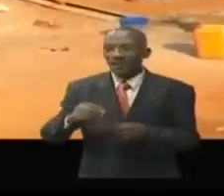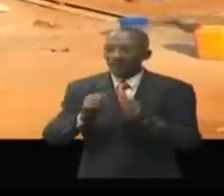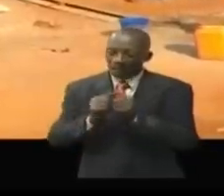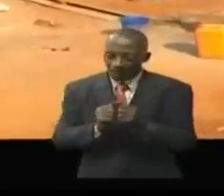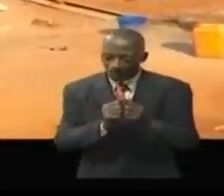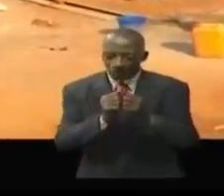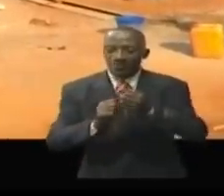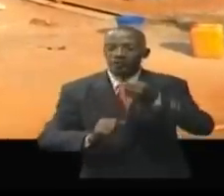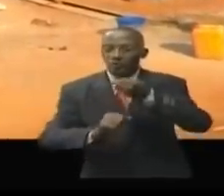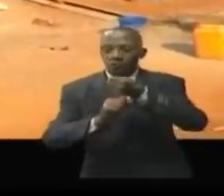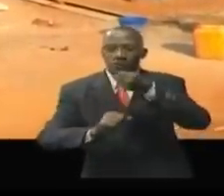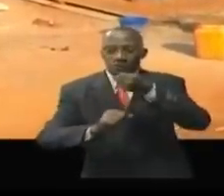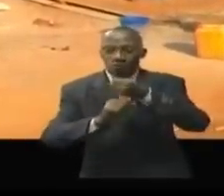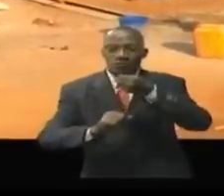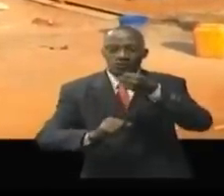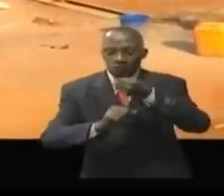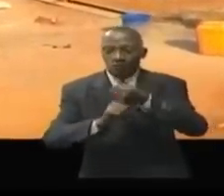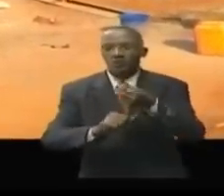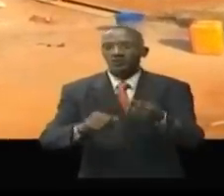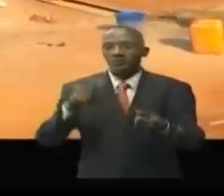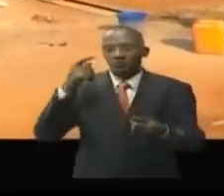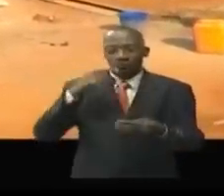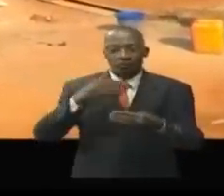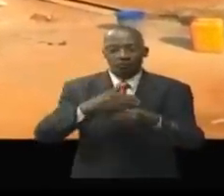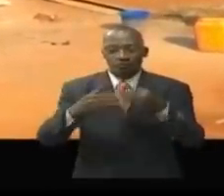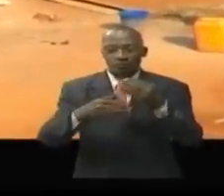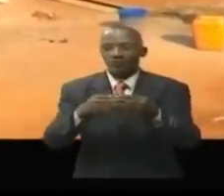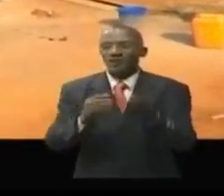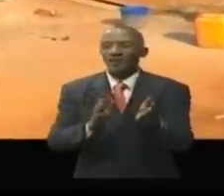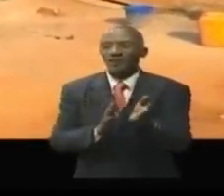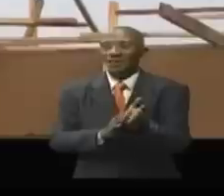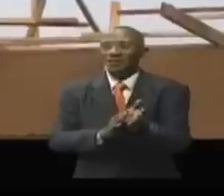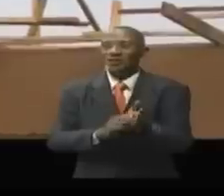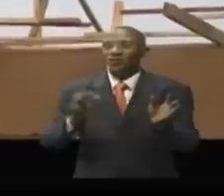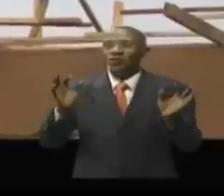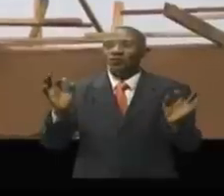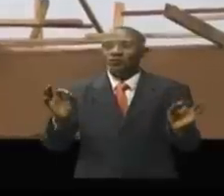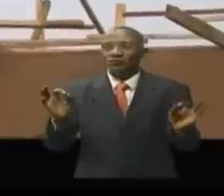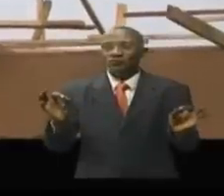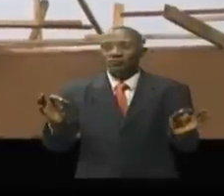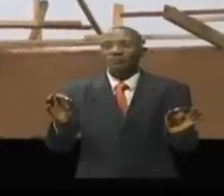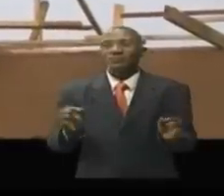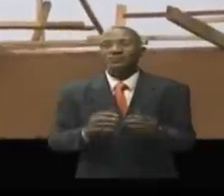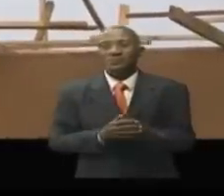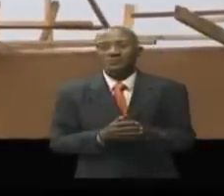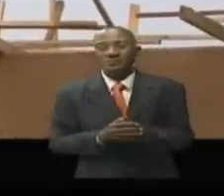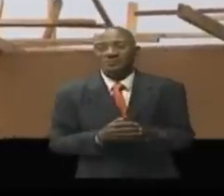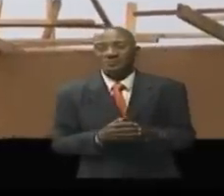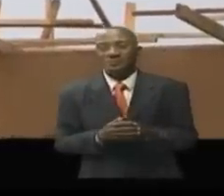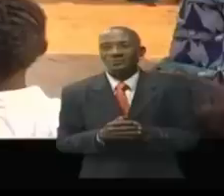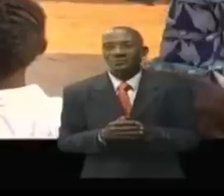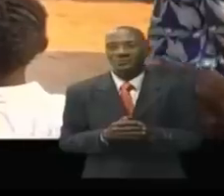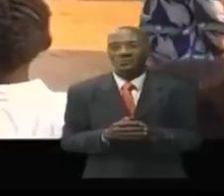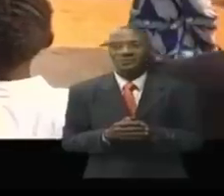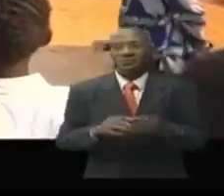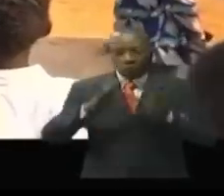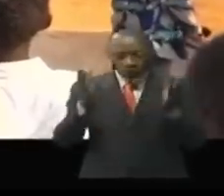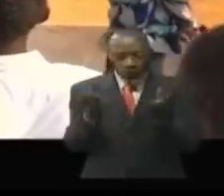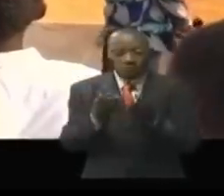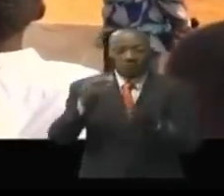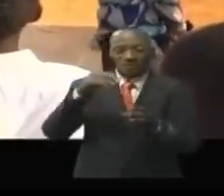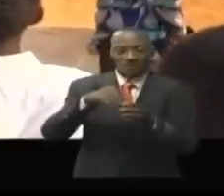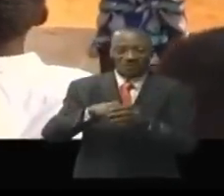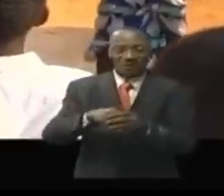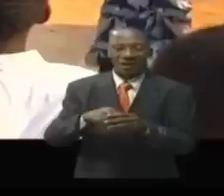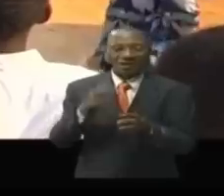par Marie-Thérèse Masuka Saini qui, à travers ses actions, s'inscrit dans la ligne droite de la vision du chef de l'État,